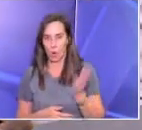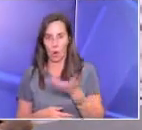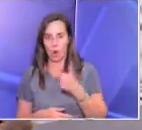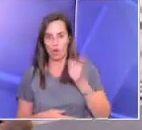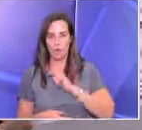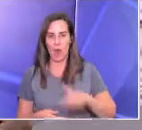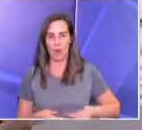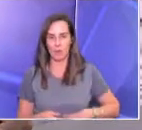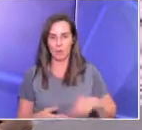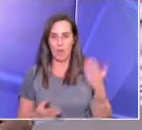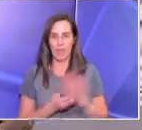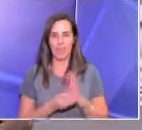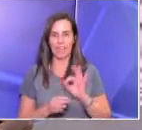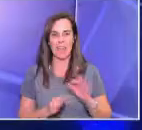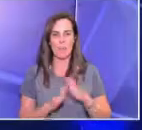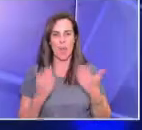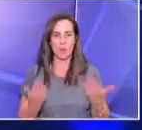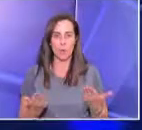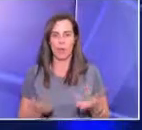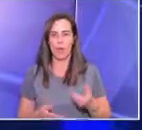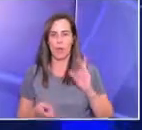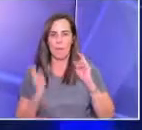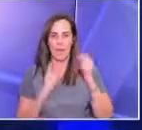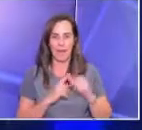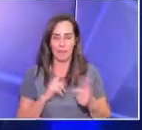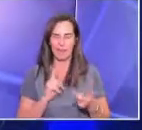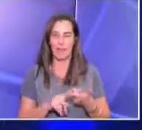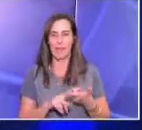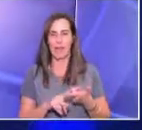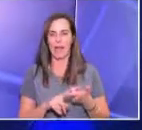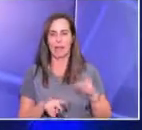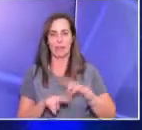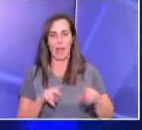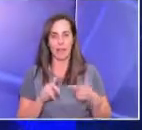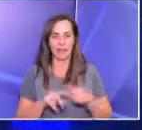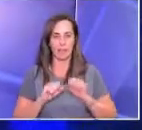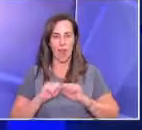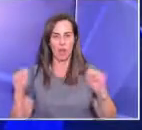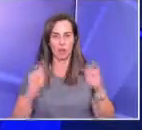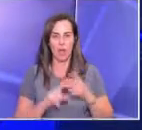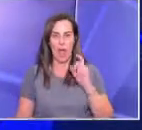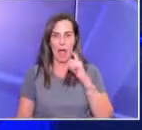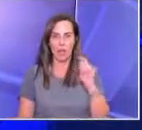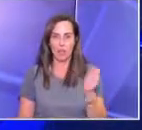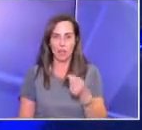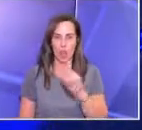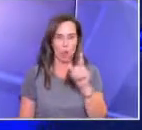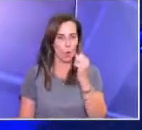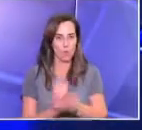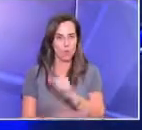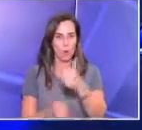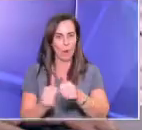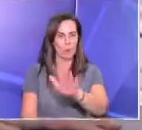ראשי העיר שהתיק מולם פתוח, בין אם זה בחדרה, נתניה ואשקלון. ברמת השרון, דרך אגב, לא אושר לו